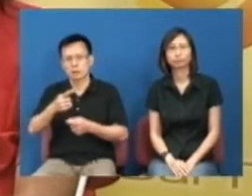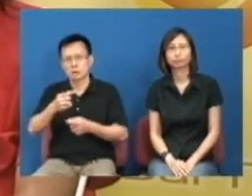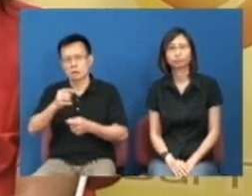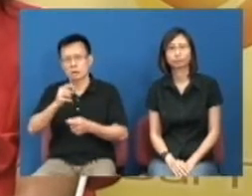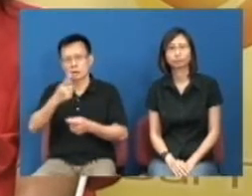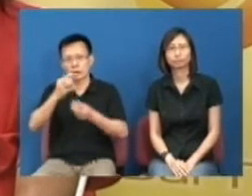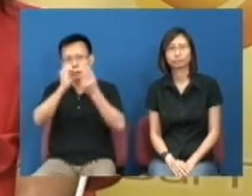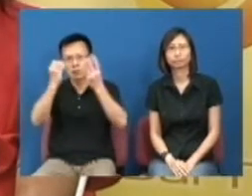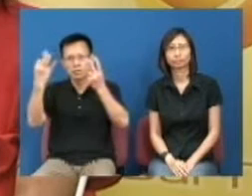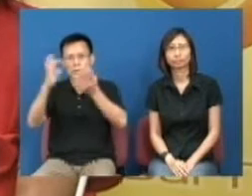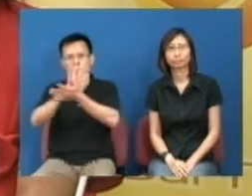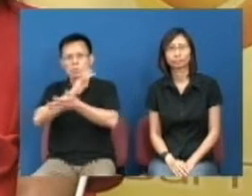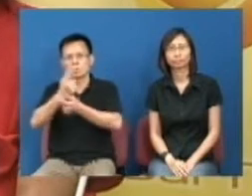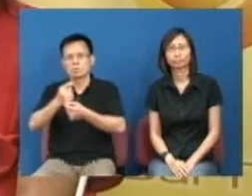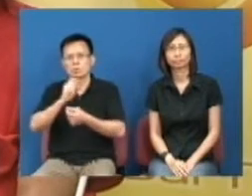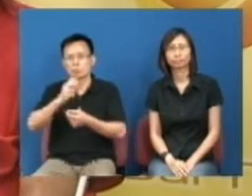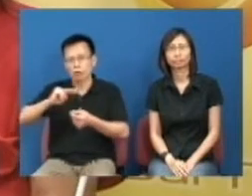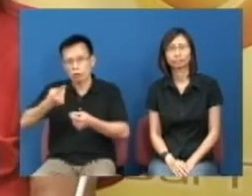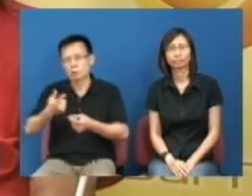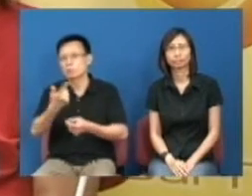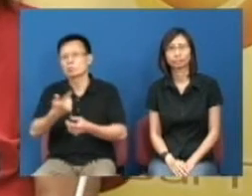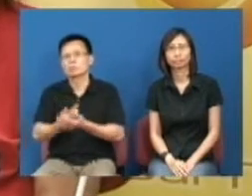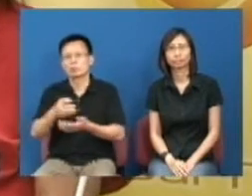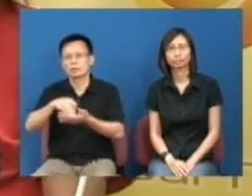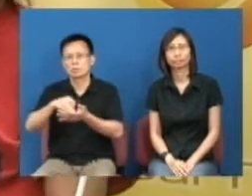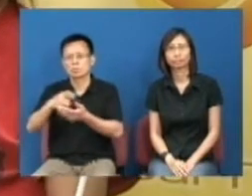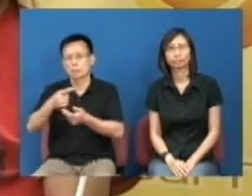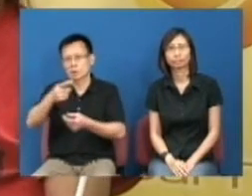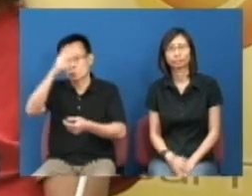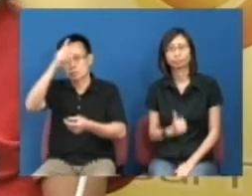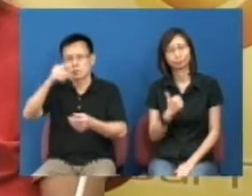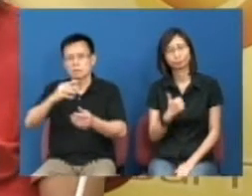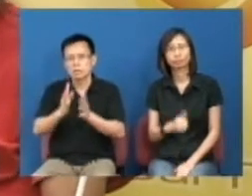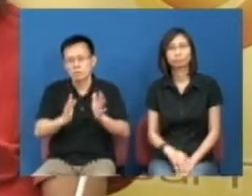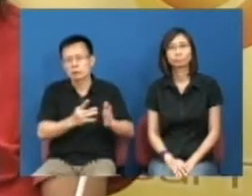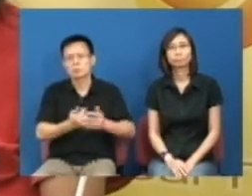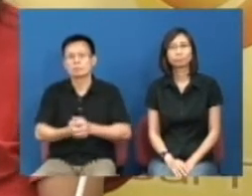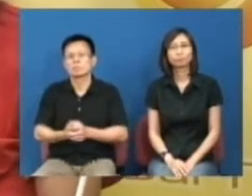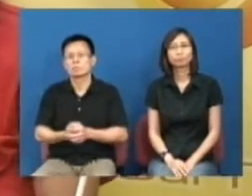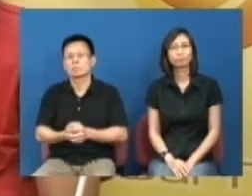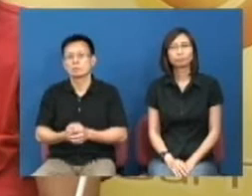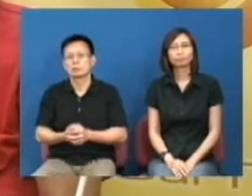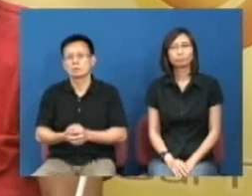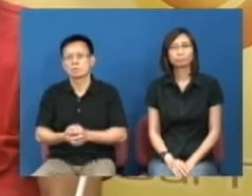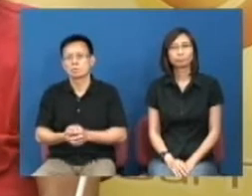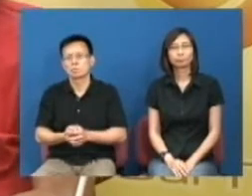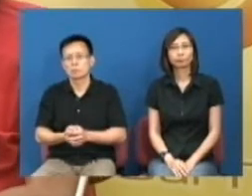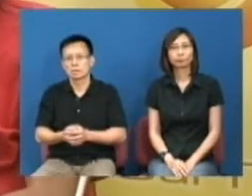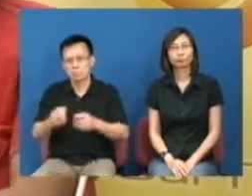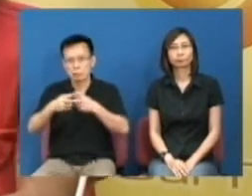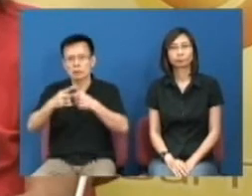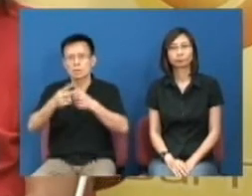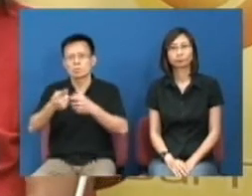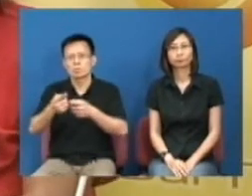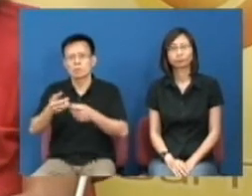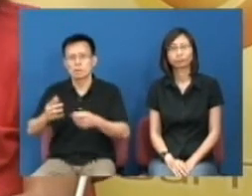喺零三年之後咧，佢係改變咗好多嘅。佢第一，佢參加香港嘅政治事務先啦，以前絕對唔參加啦。第二就係佢同其